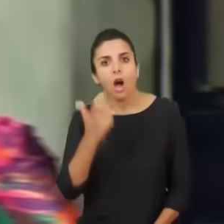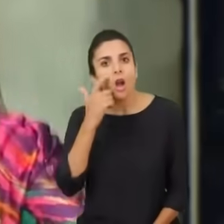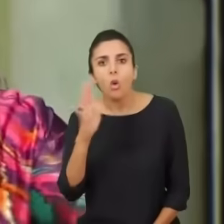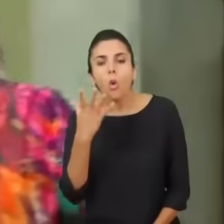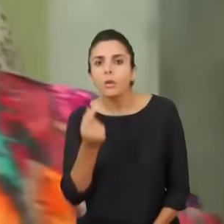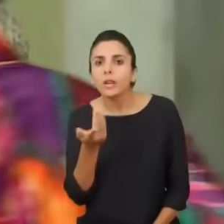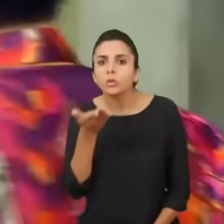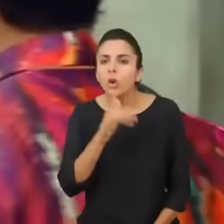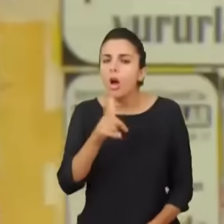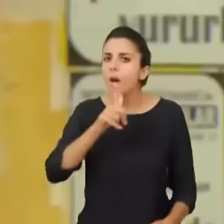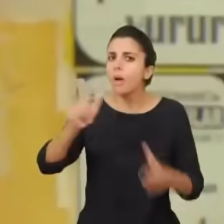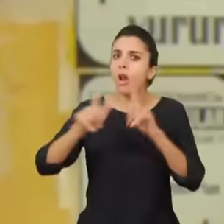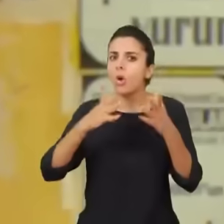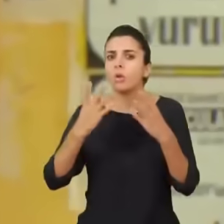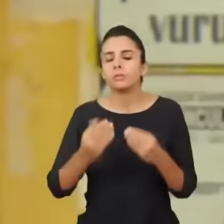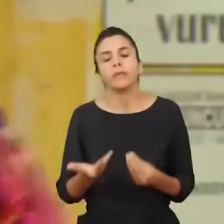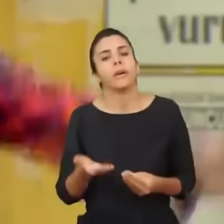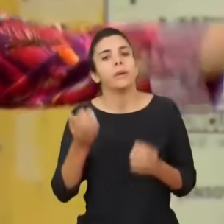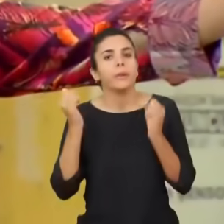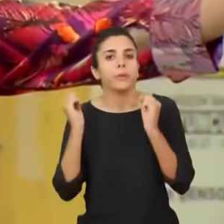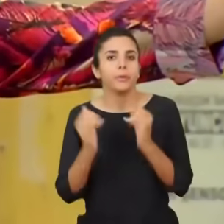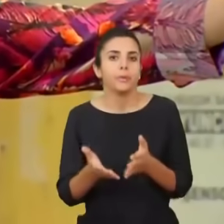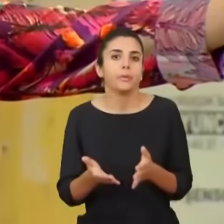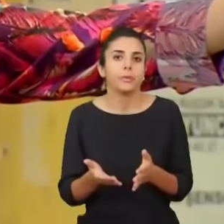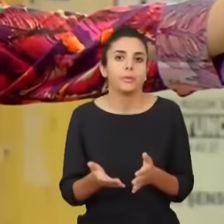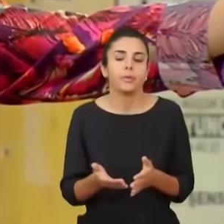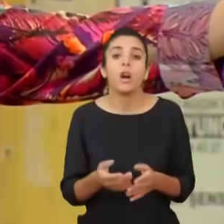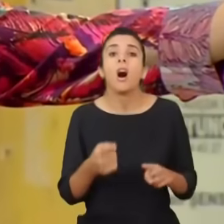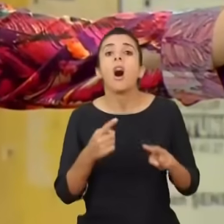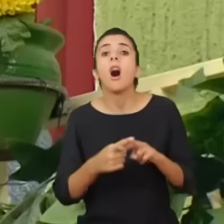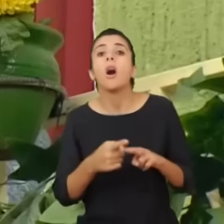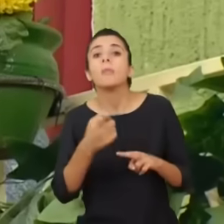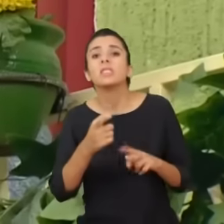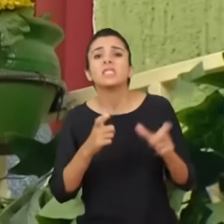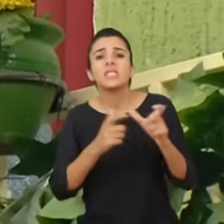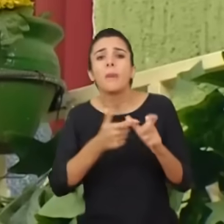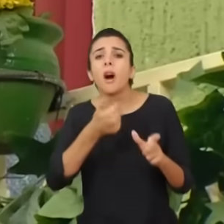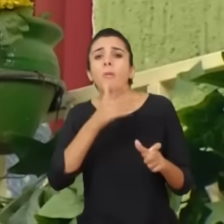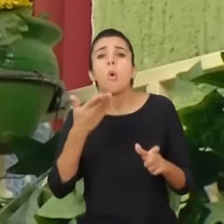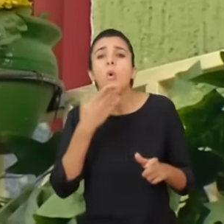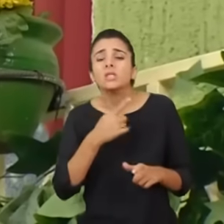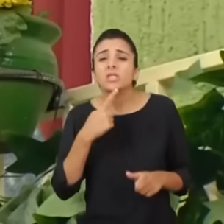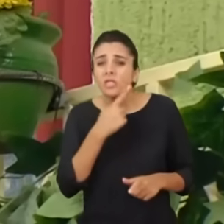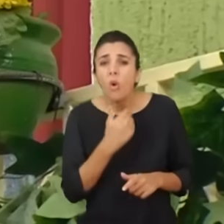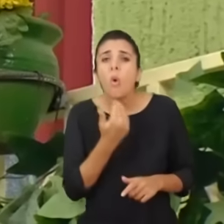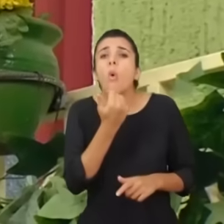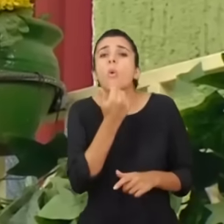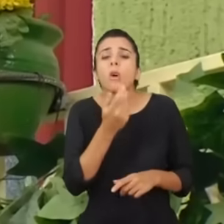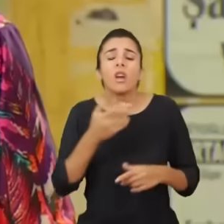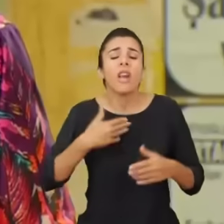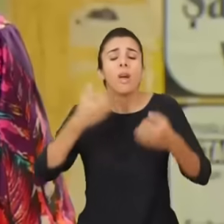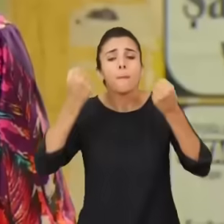Ne oldu az önce öyle? Gürültü koptu. Ya sorma. Ay şey oldu Ahmet. Sami abi oruca dayanamadı, bayıldı adam